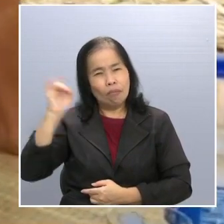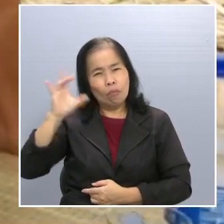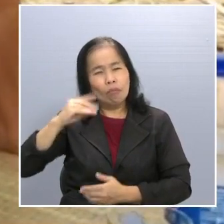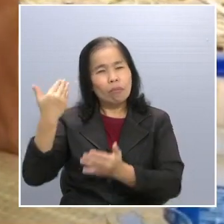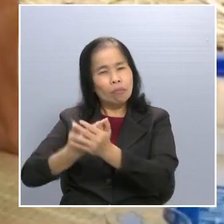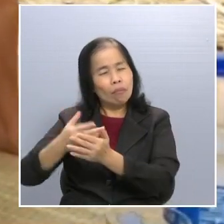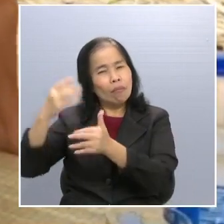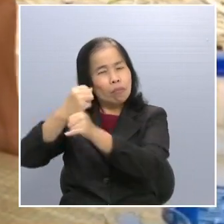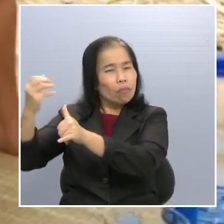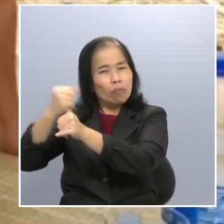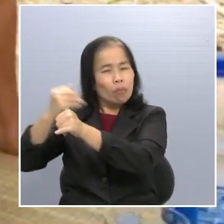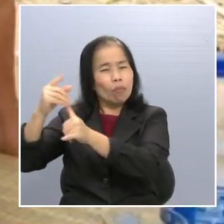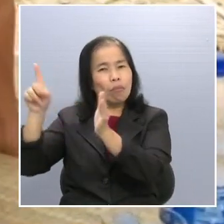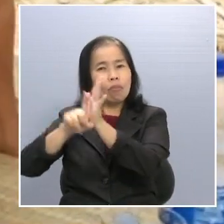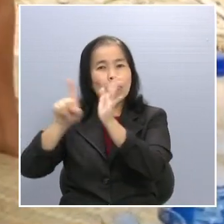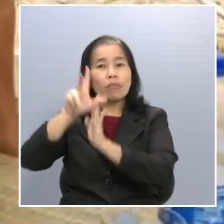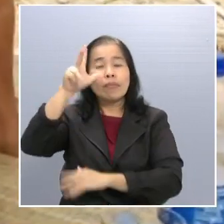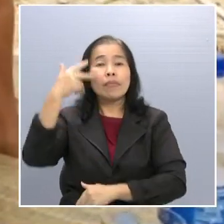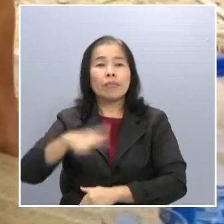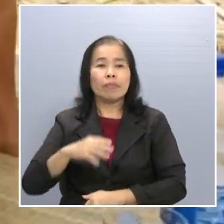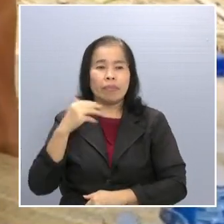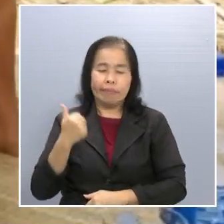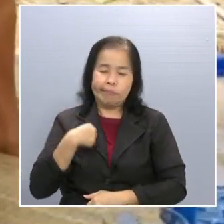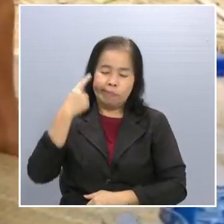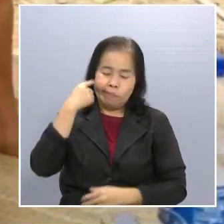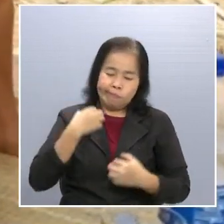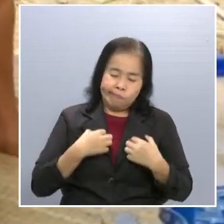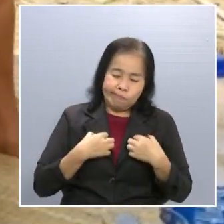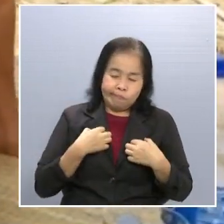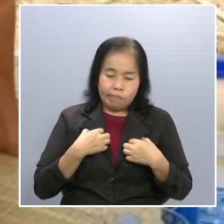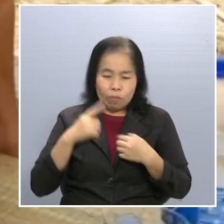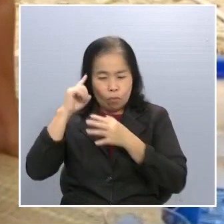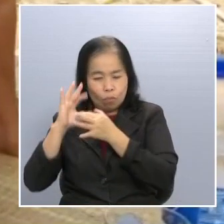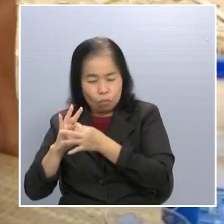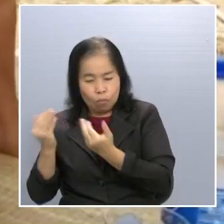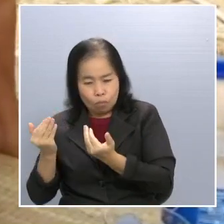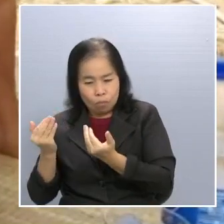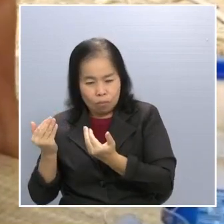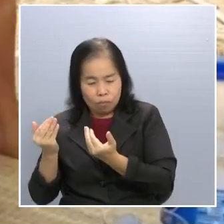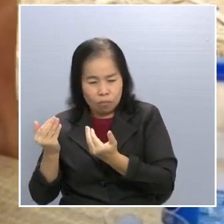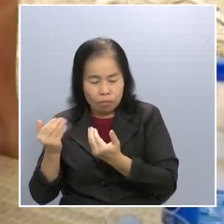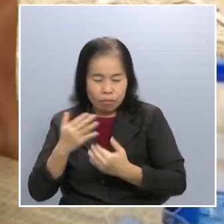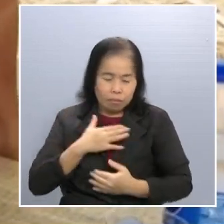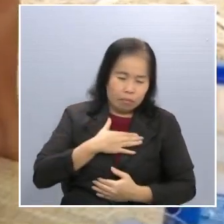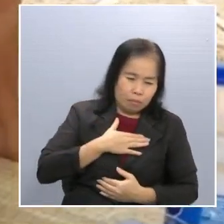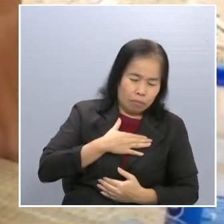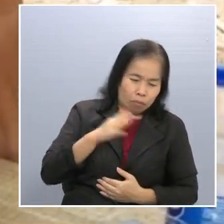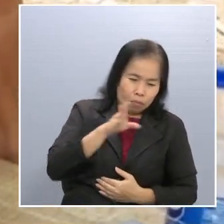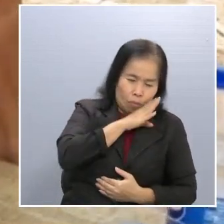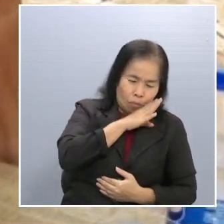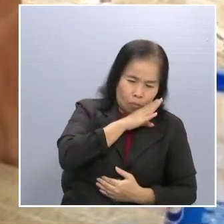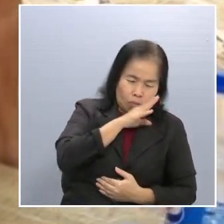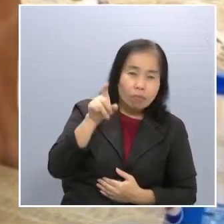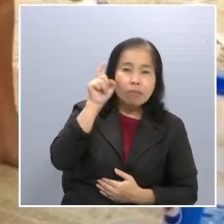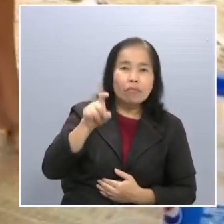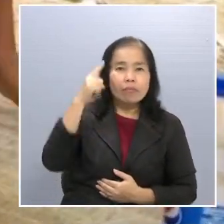ไถ่3ครั้งแล้วด้วย ตอนนี้เนี่ยมันมี2อารมณ ์ค่ะ ห่วงลูกก็ห่วงแต่อีกใจนึงก็บอกไอ้ลูกชายโกหกหรือเปล่า ใ